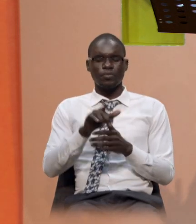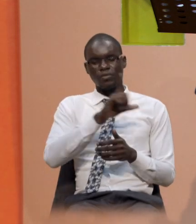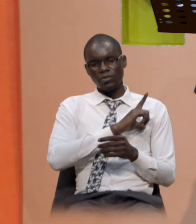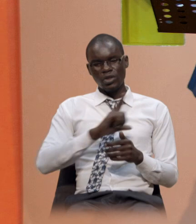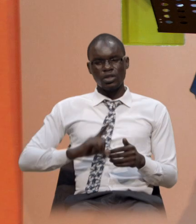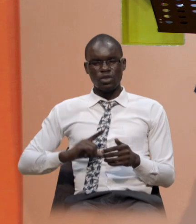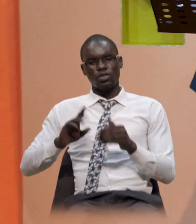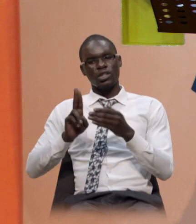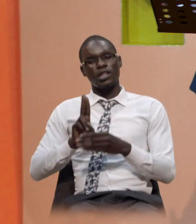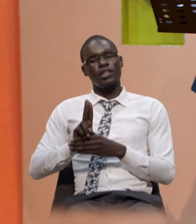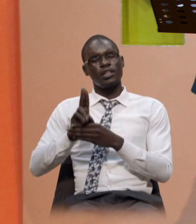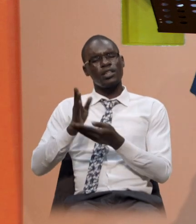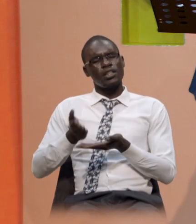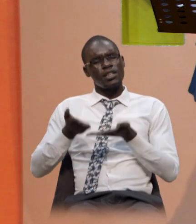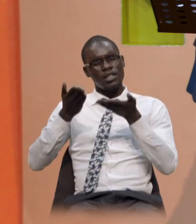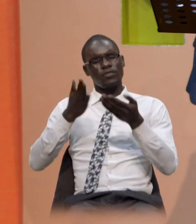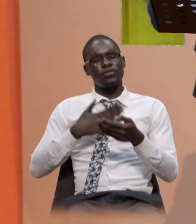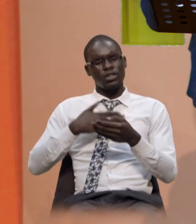juu. Bwana